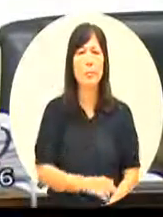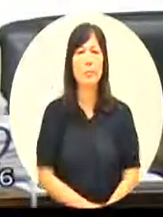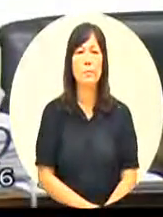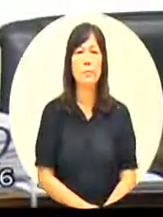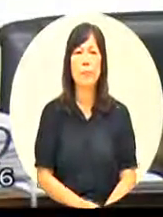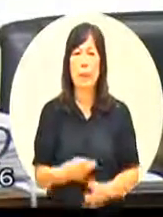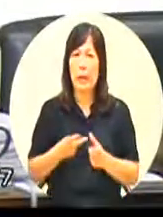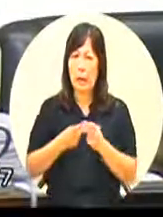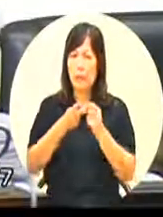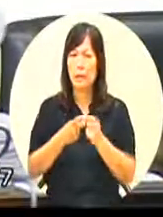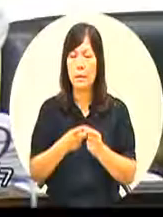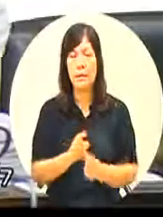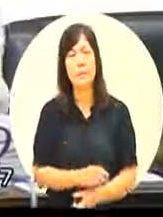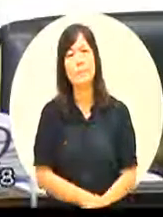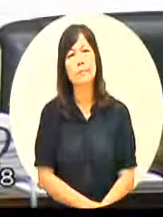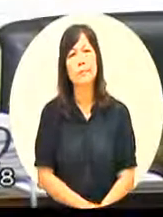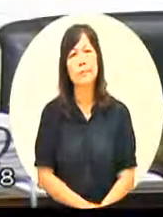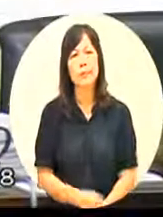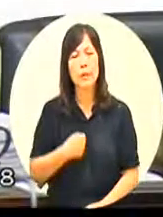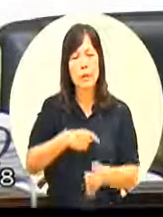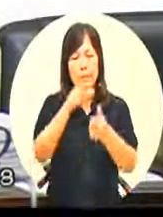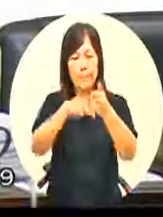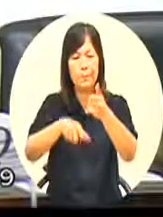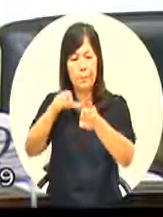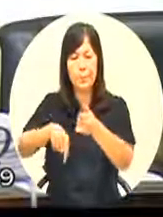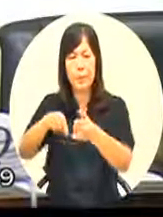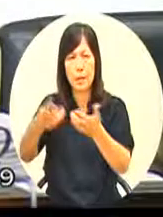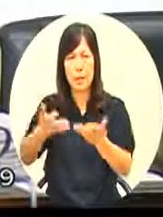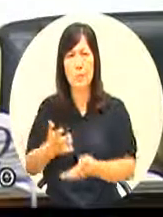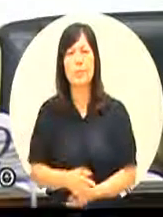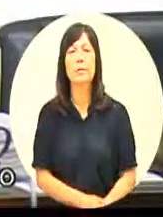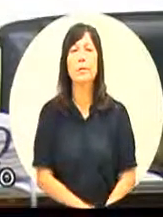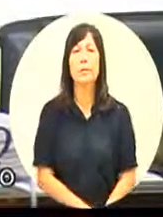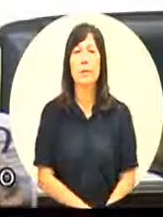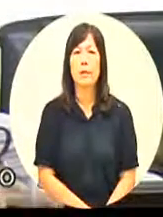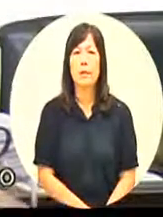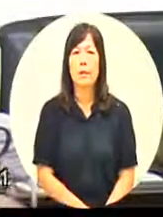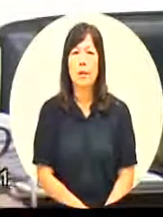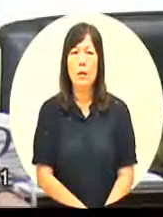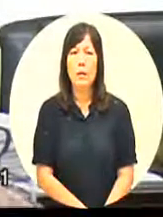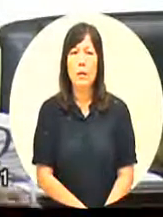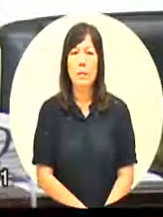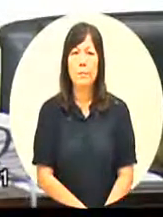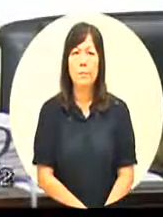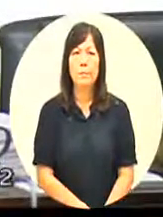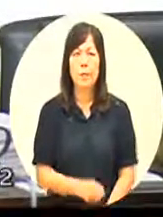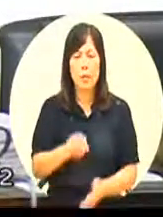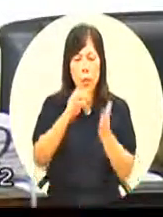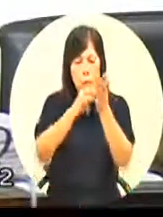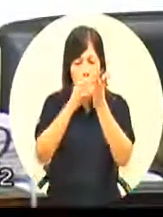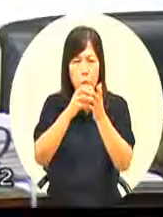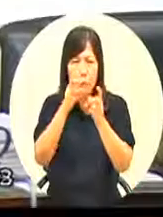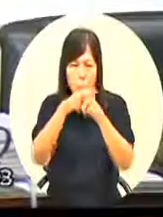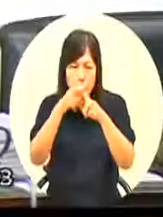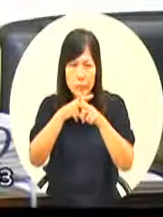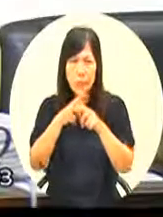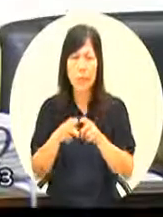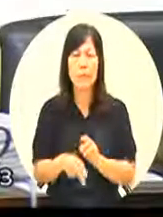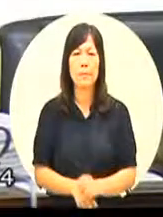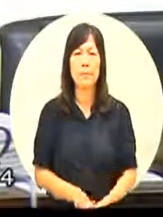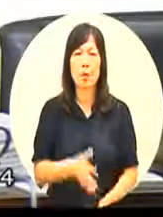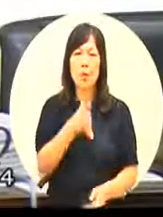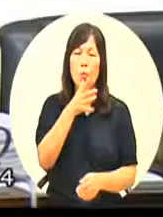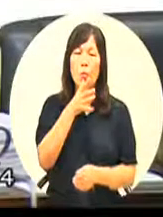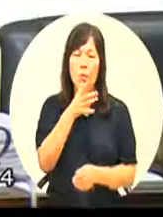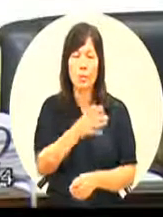想说这是个案了哈。 这个字很小， 我念给局长